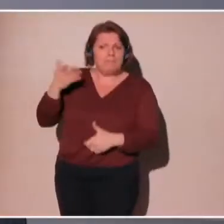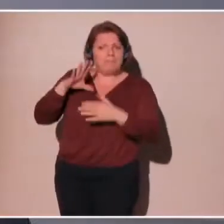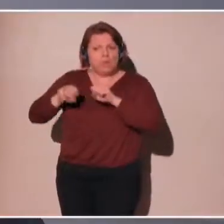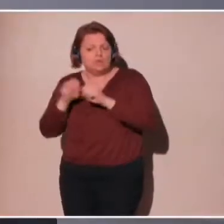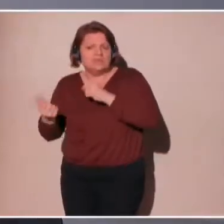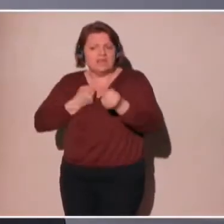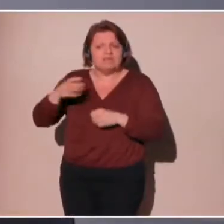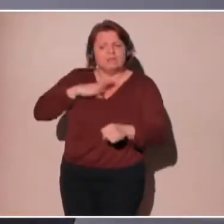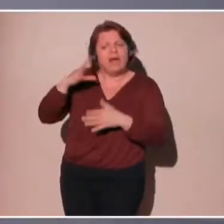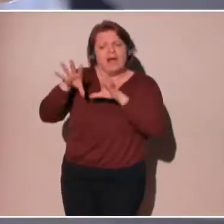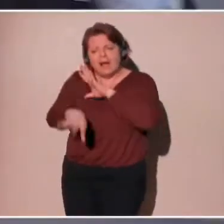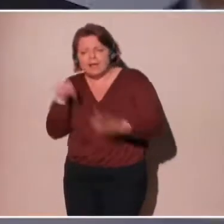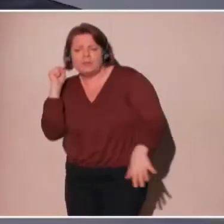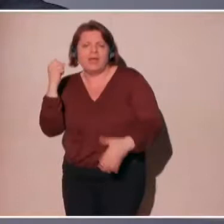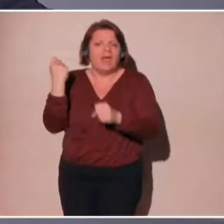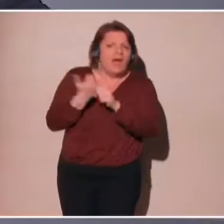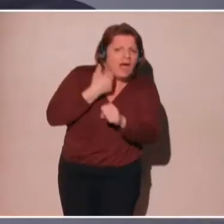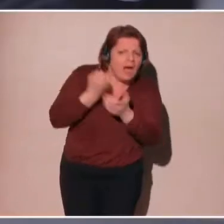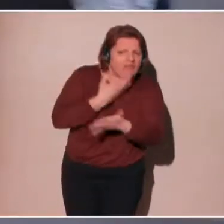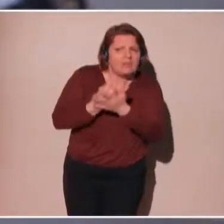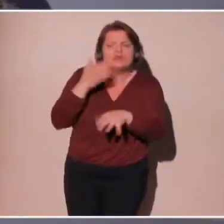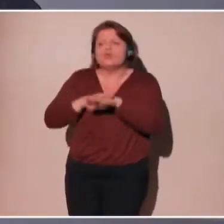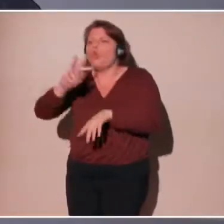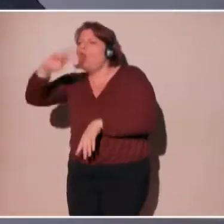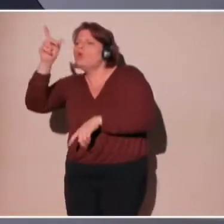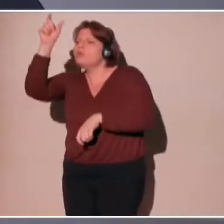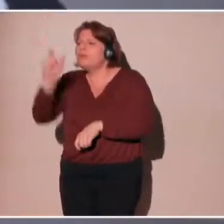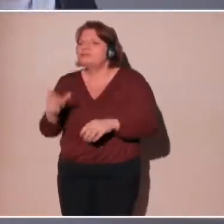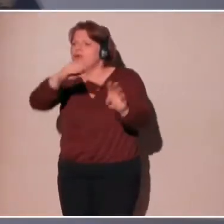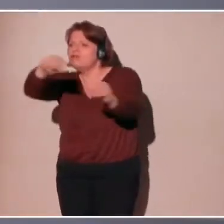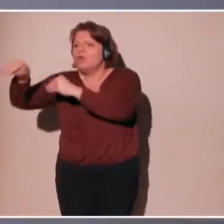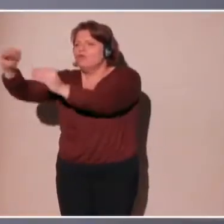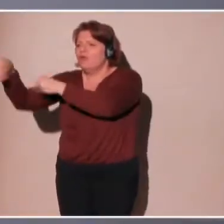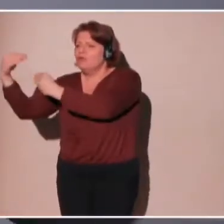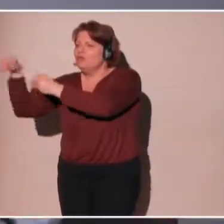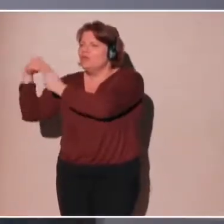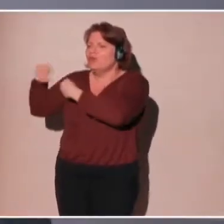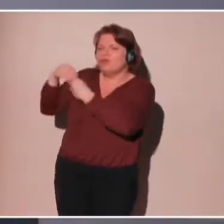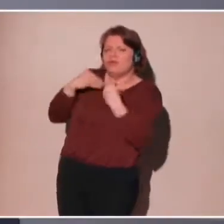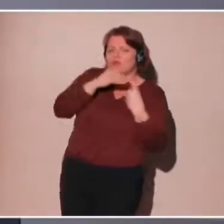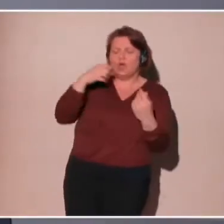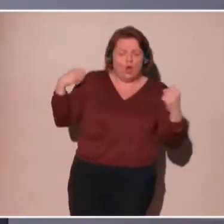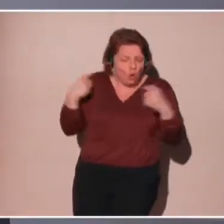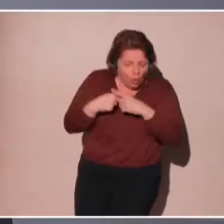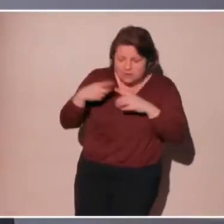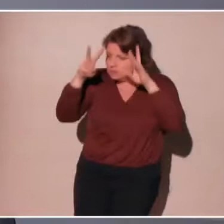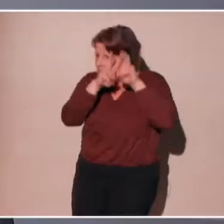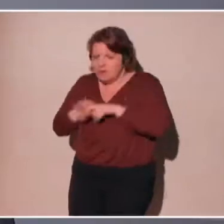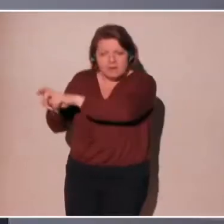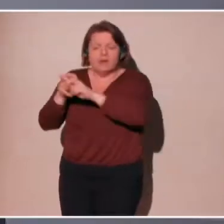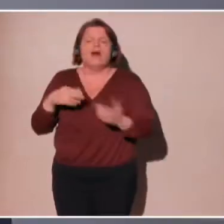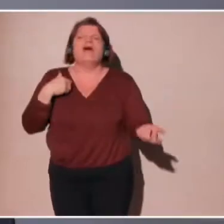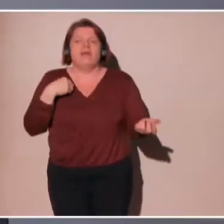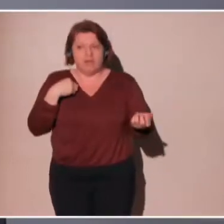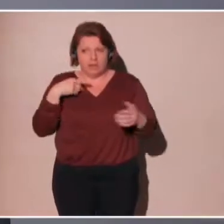que j'ai récupéré cette info d'un tiers détenteur de données qui me l'a vendu sur une place de marché de données personnelles que j'ai récupérée, que j'ai recroisée et que j'ai remise ici. Bah, peut-être